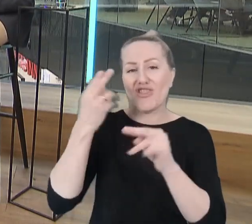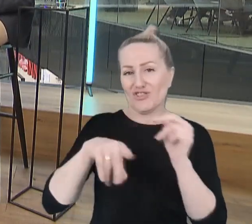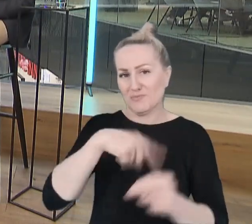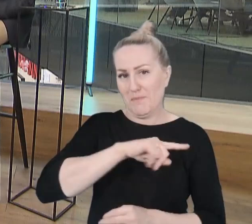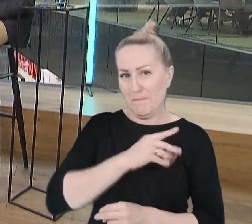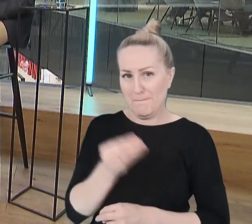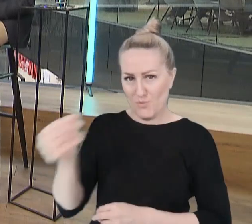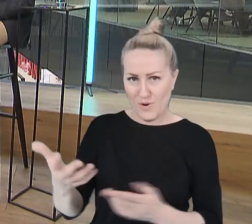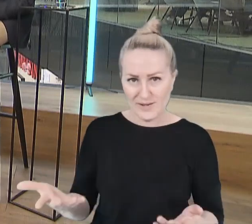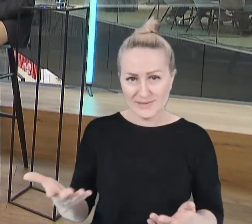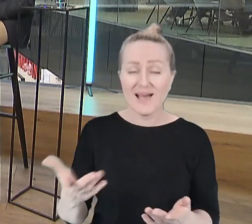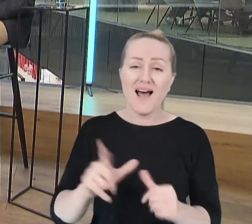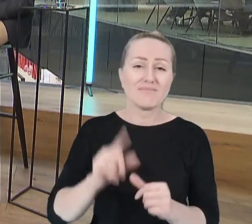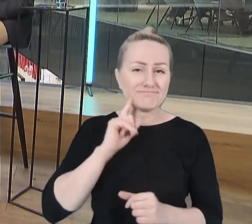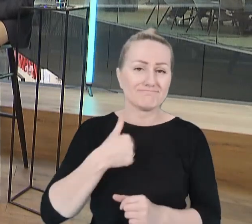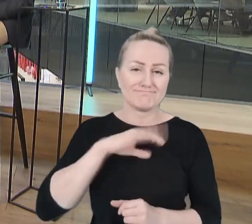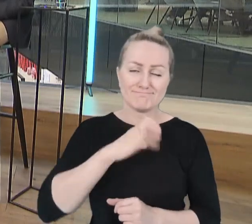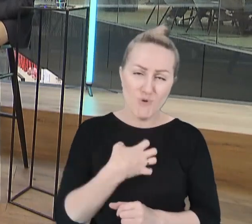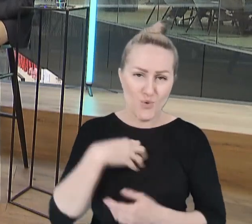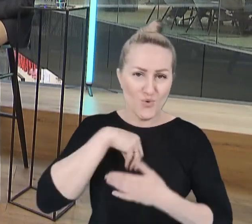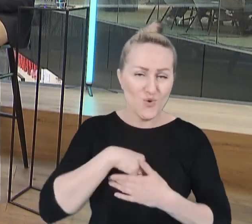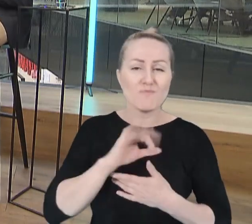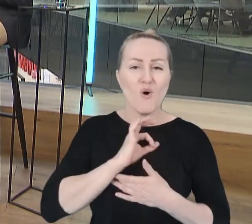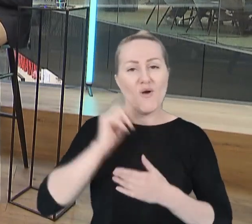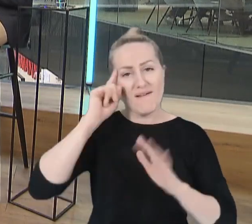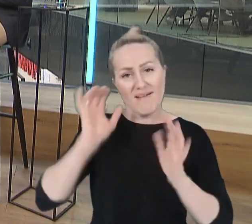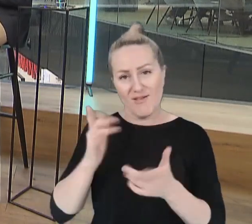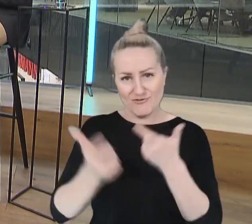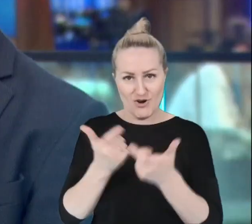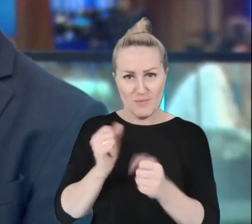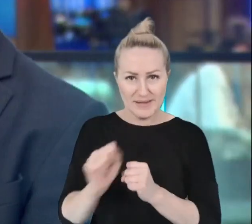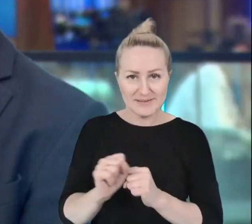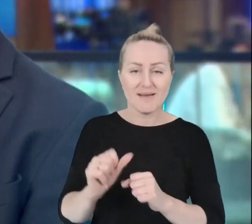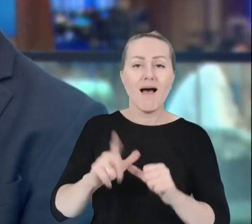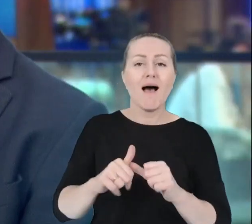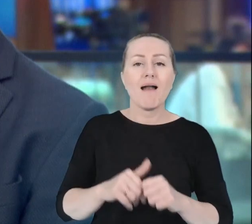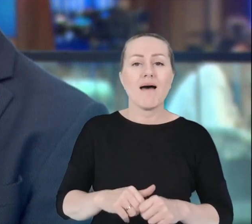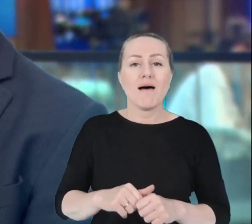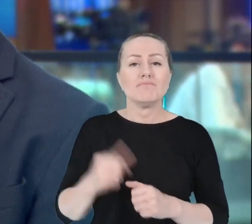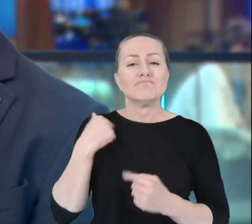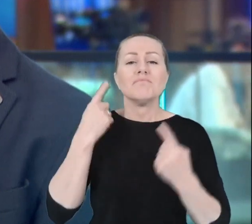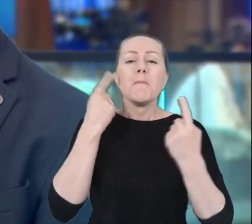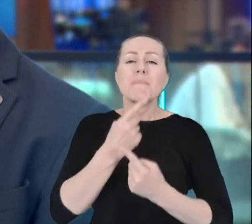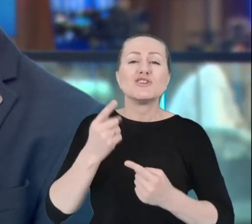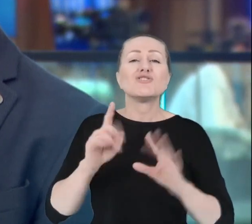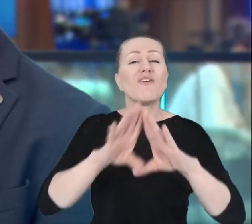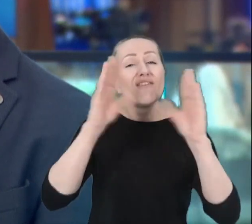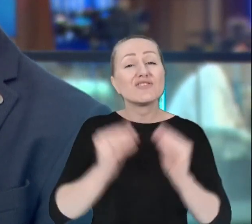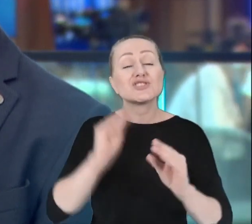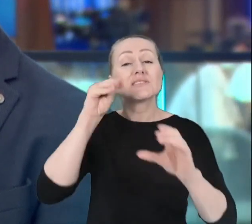mój ból, moja troska. Ale myślę, że w tym wszystkim ważne jest coś, od czego zaczęliśmy też,